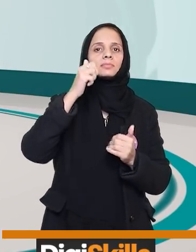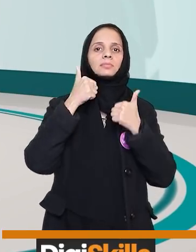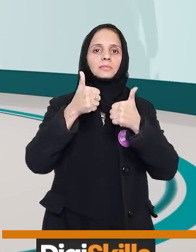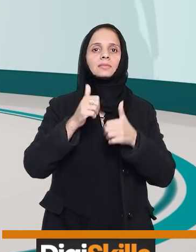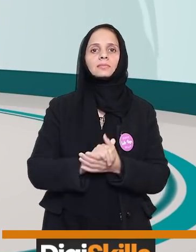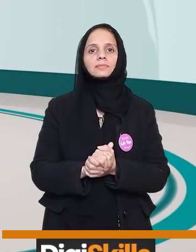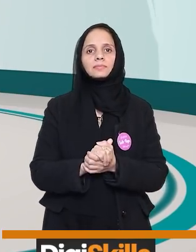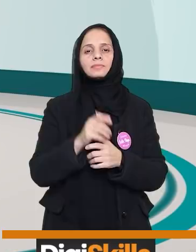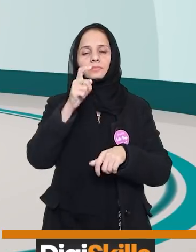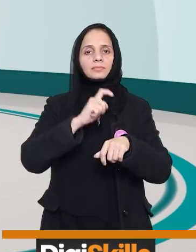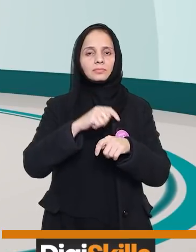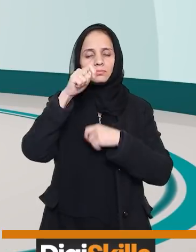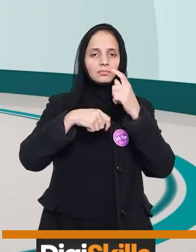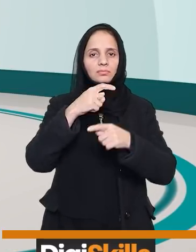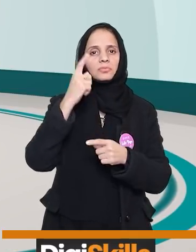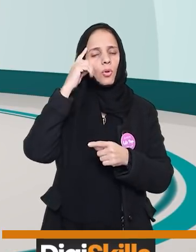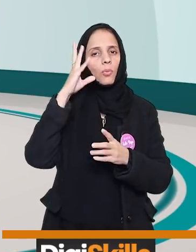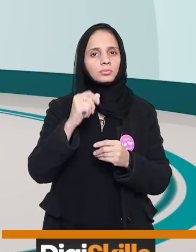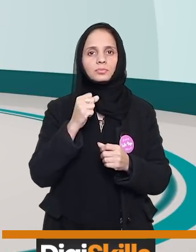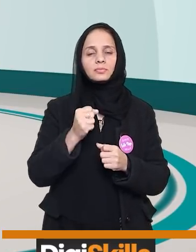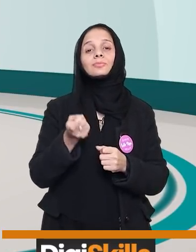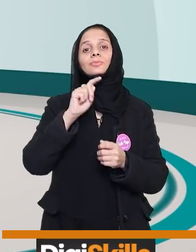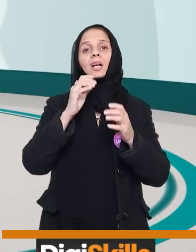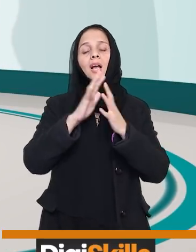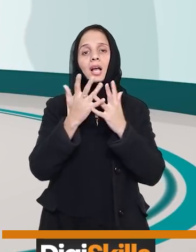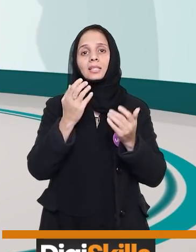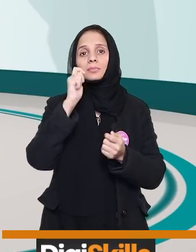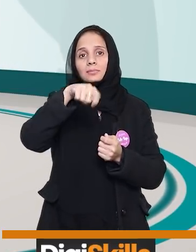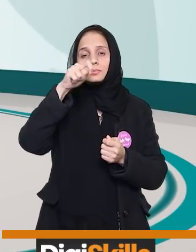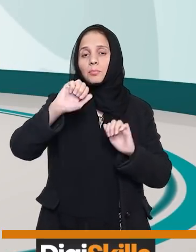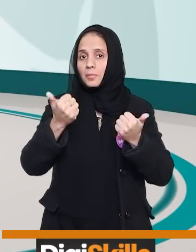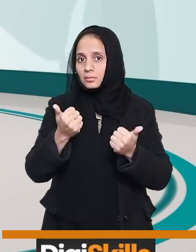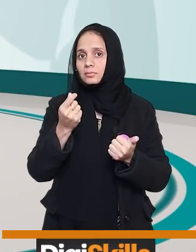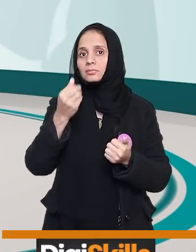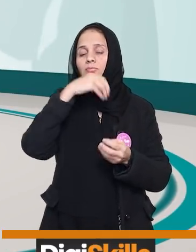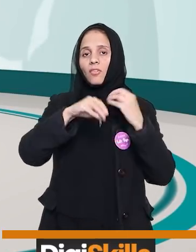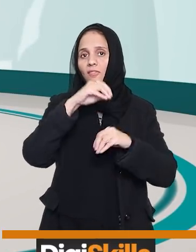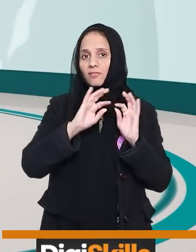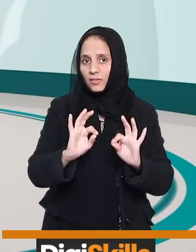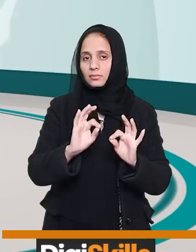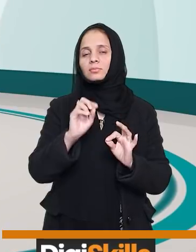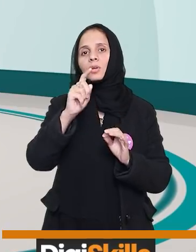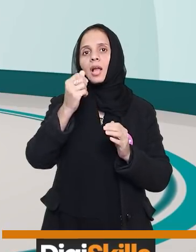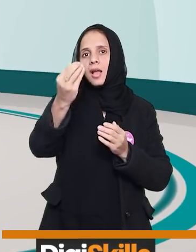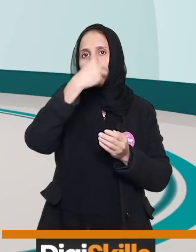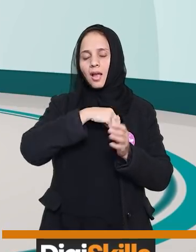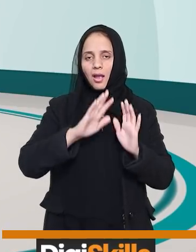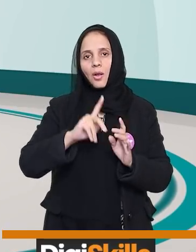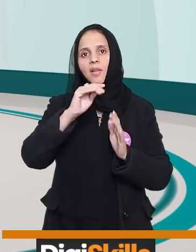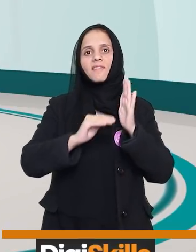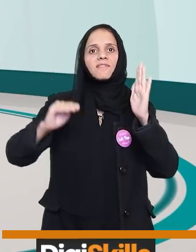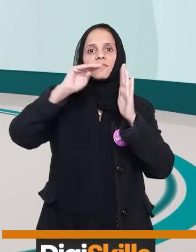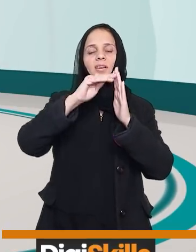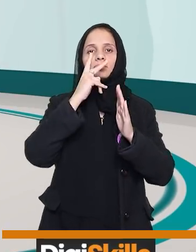اپنے اسکل سیٹ میں کہ آپ مار کھا ہی نہیں سکتے. اور جب آپ پروجیکٹ جیت جائیں تو آخر میں ایونچولی پیسہ ہی آپ کے پاس آتا ہے اینڈ یو